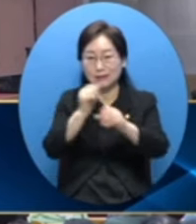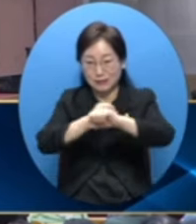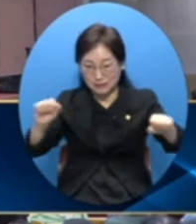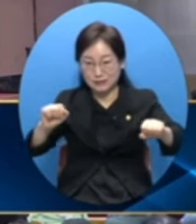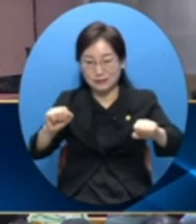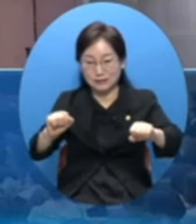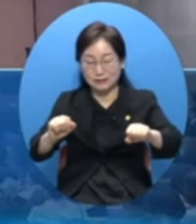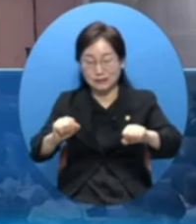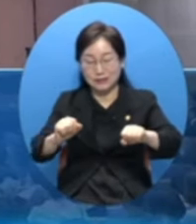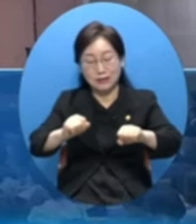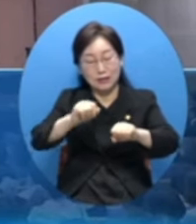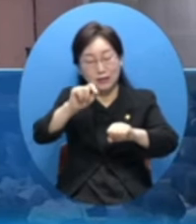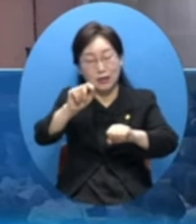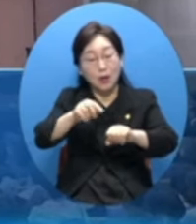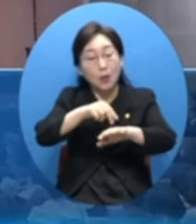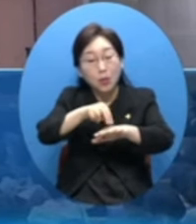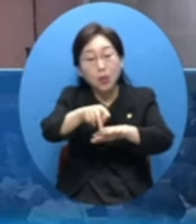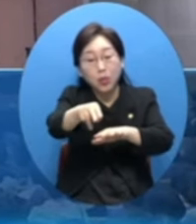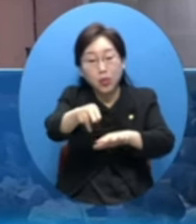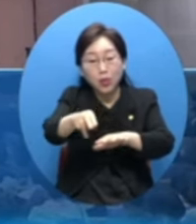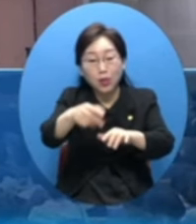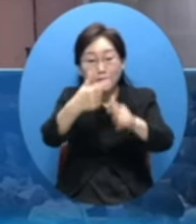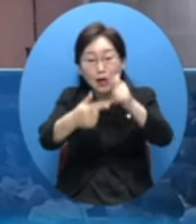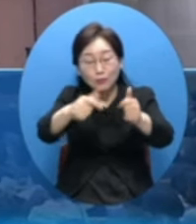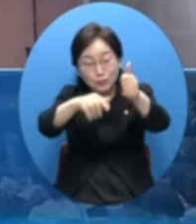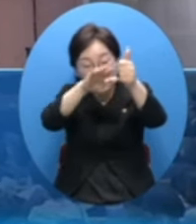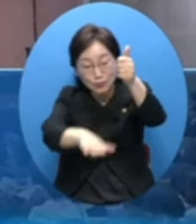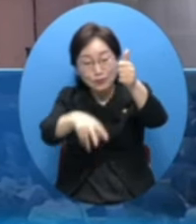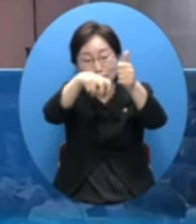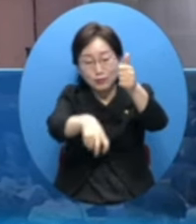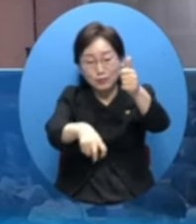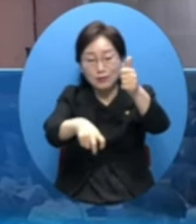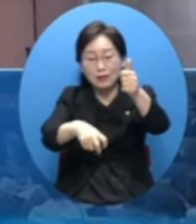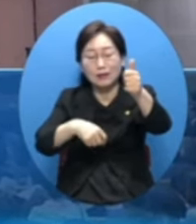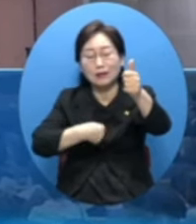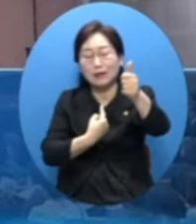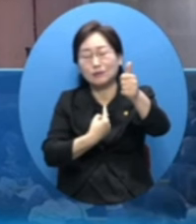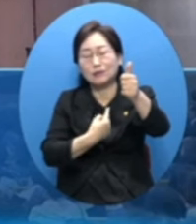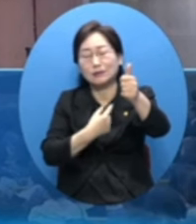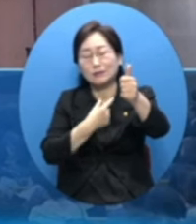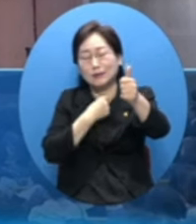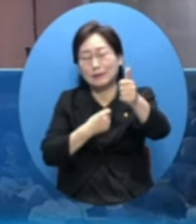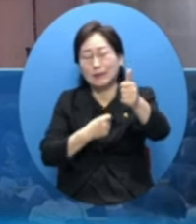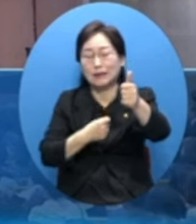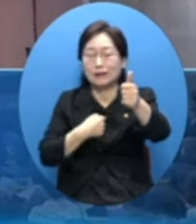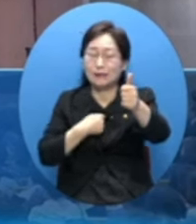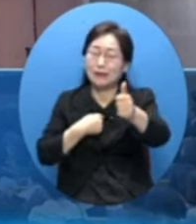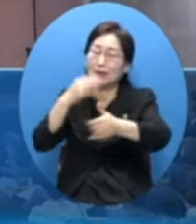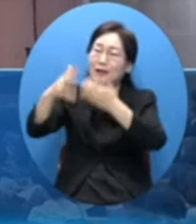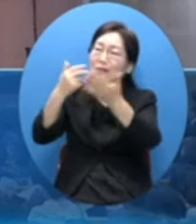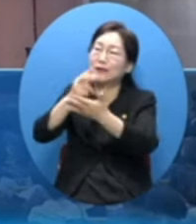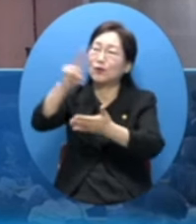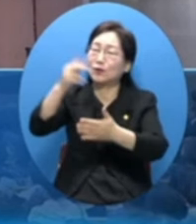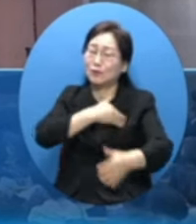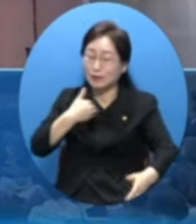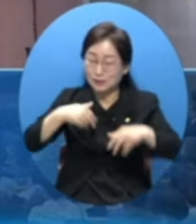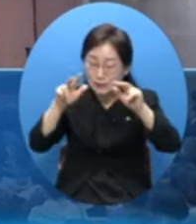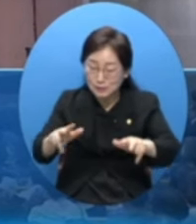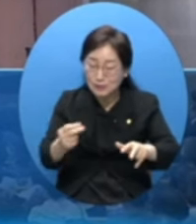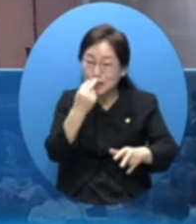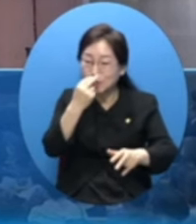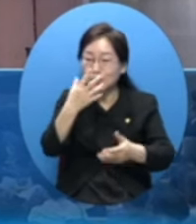하루 길쯤 가서 한 로데나무 아래에 앉아서 자기가 죽기를 원하여 이르되 야훼여 넉넉하오니 지금 내